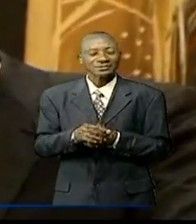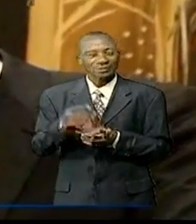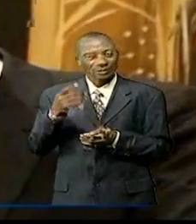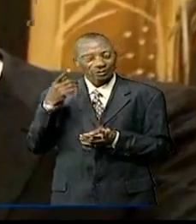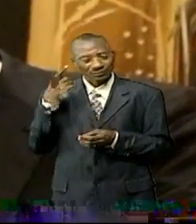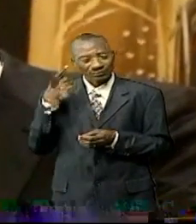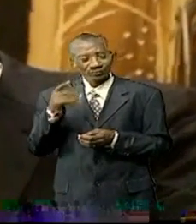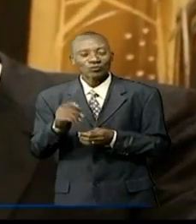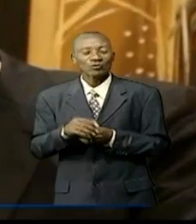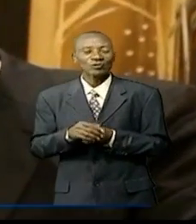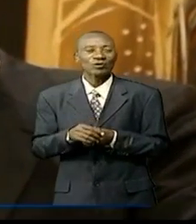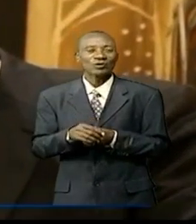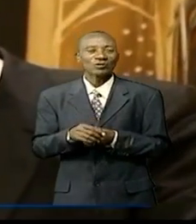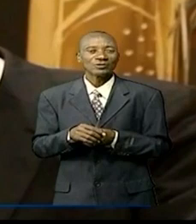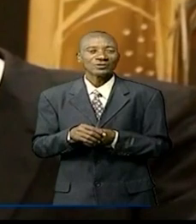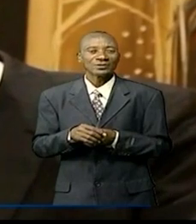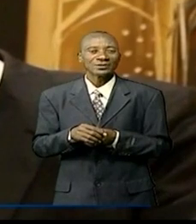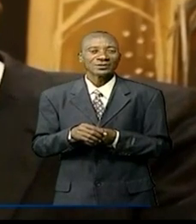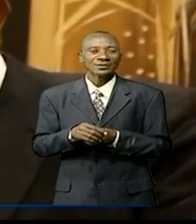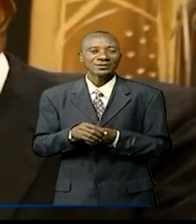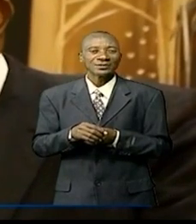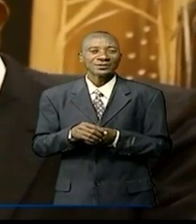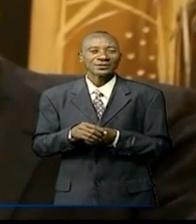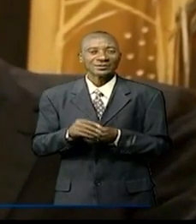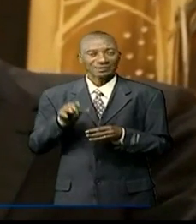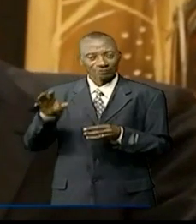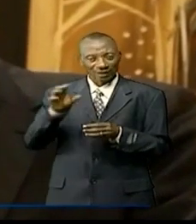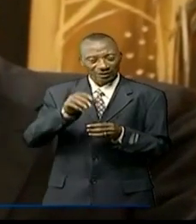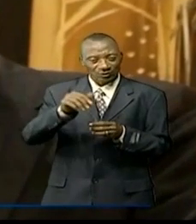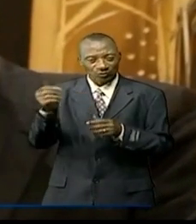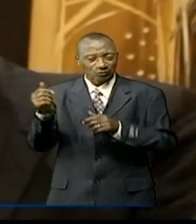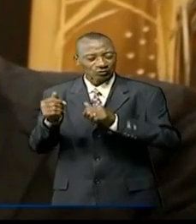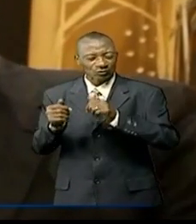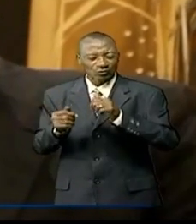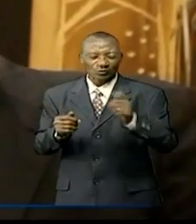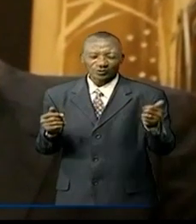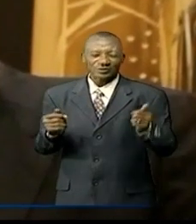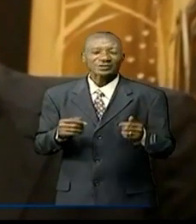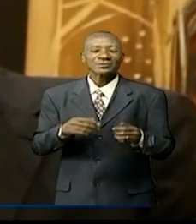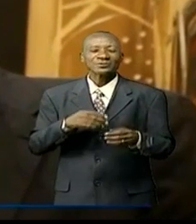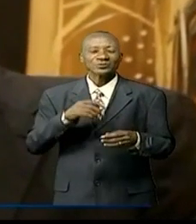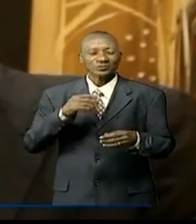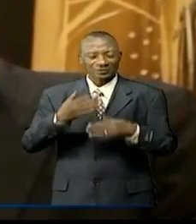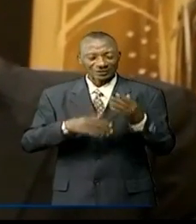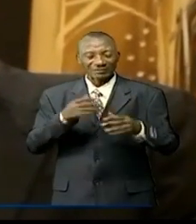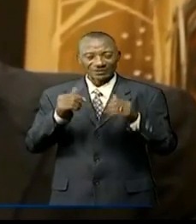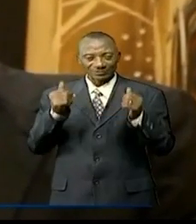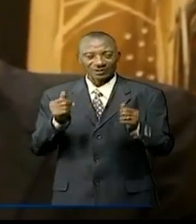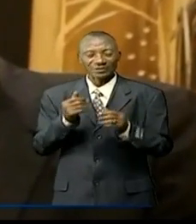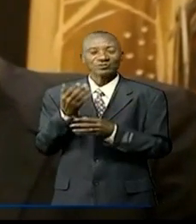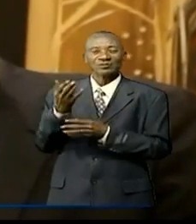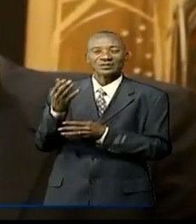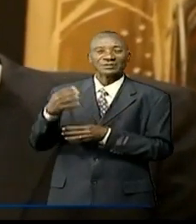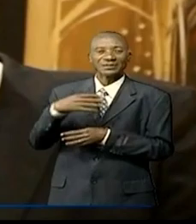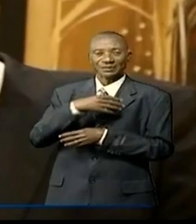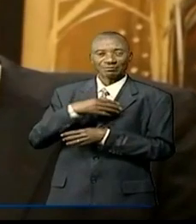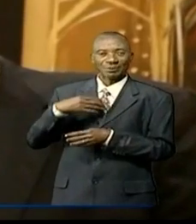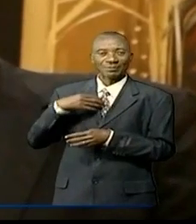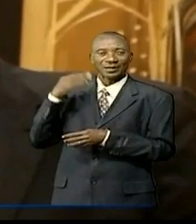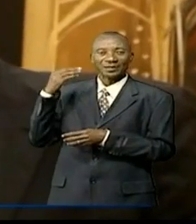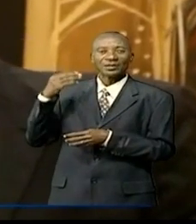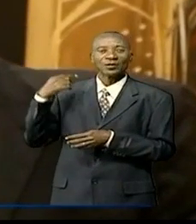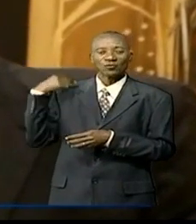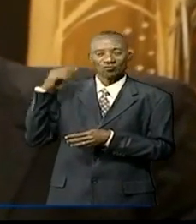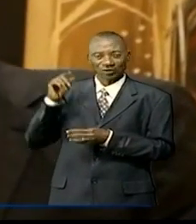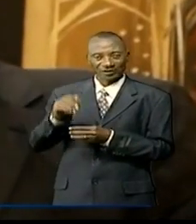à 0% des taxes. Nous demandons également, madame, à la BCC d'intervenir pour la